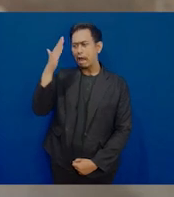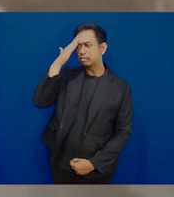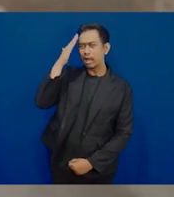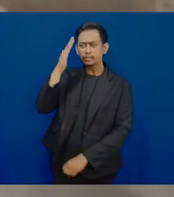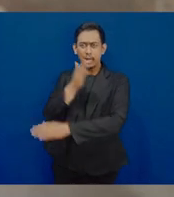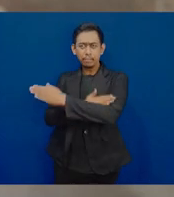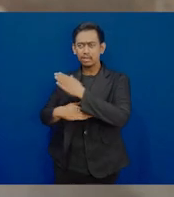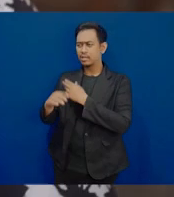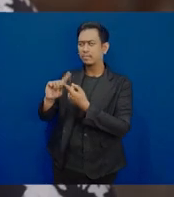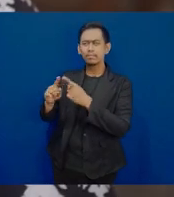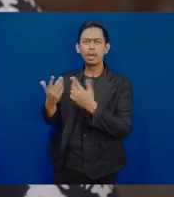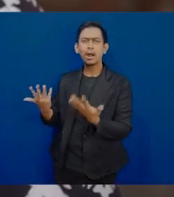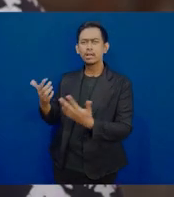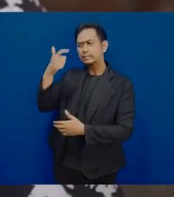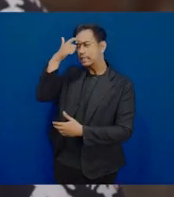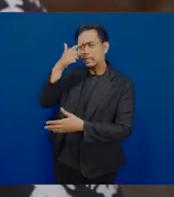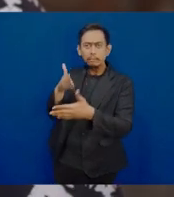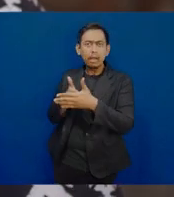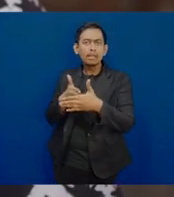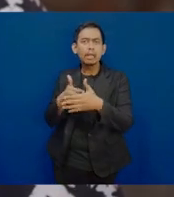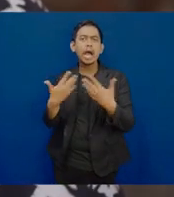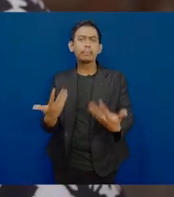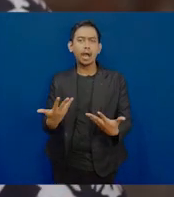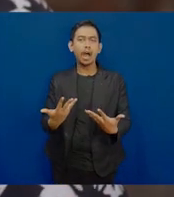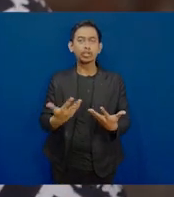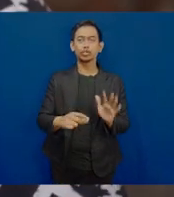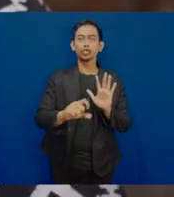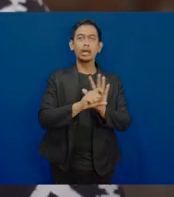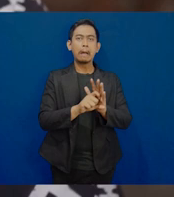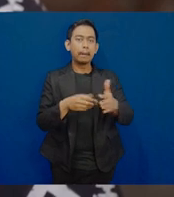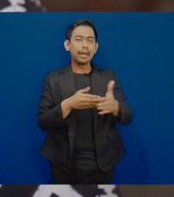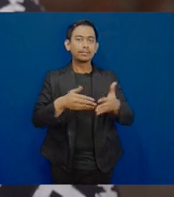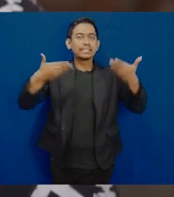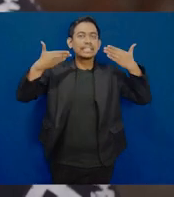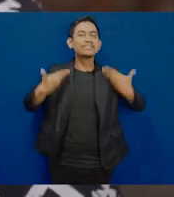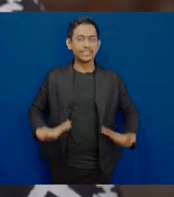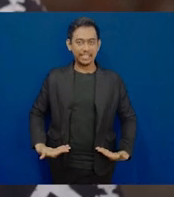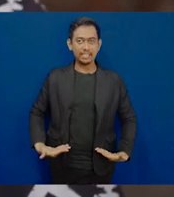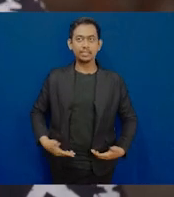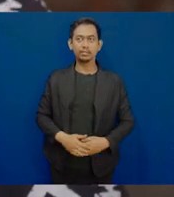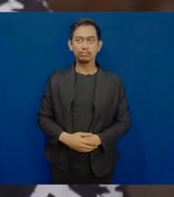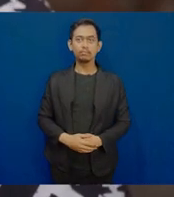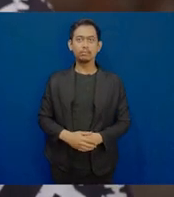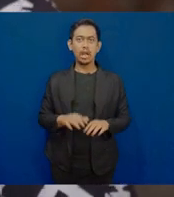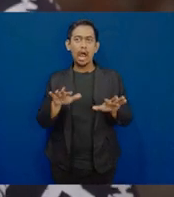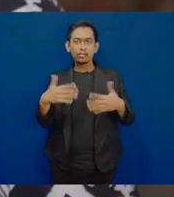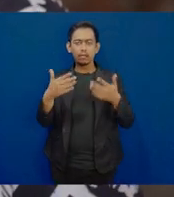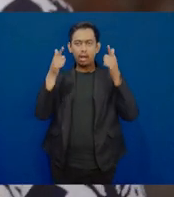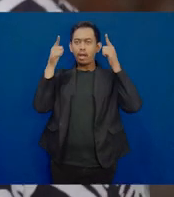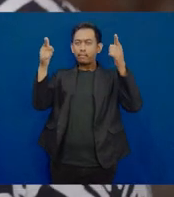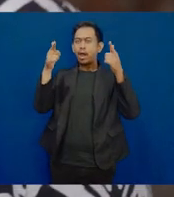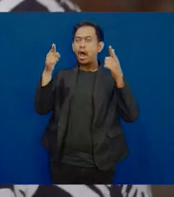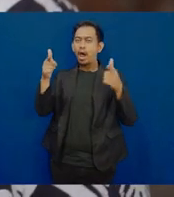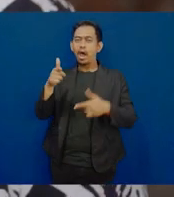setahu mereka hanya sakitnya itu sebatas difabel, sebatas keterbatasan fisik, sebatas ada